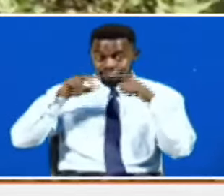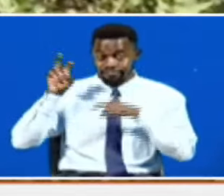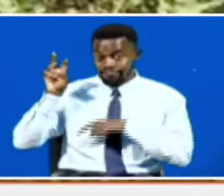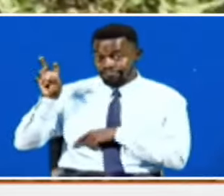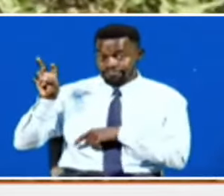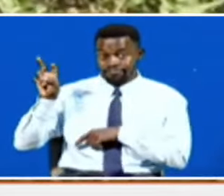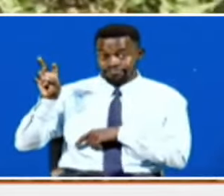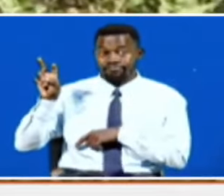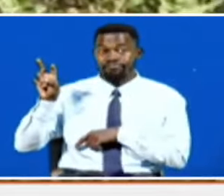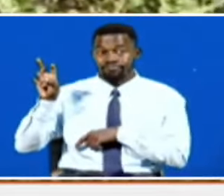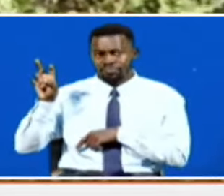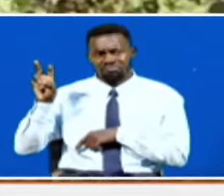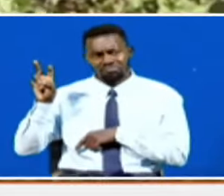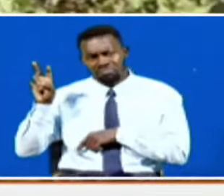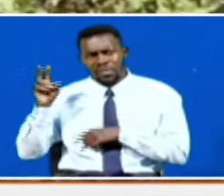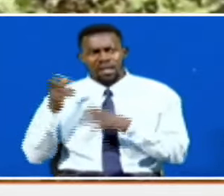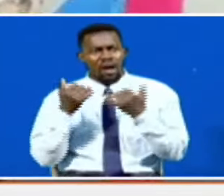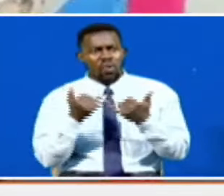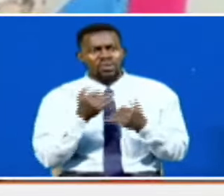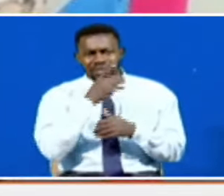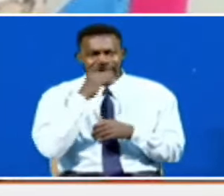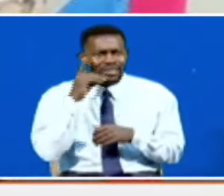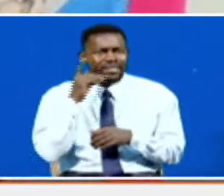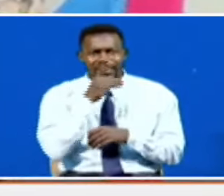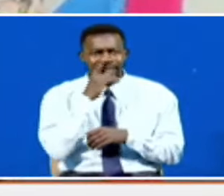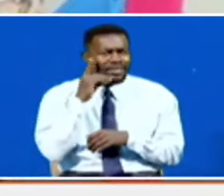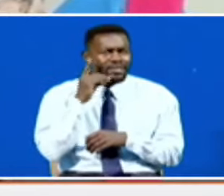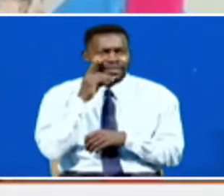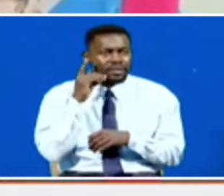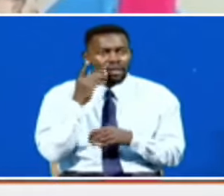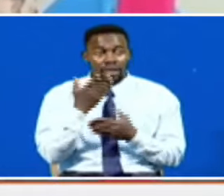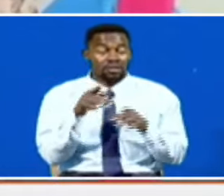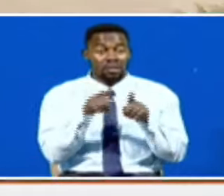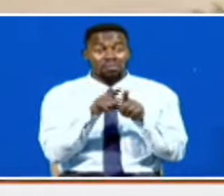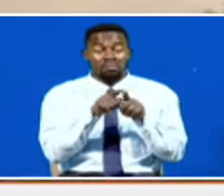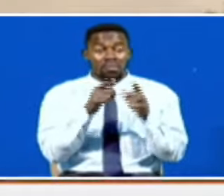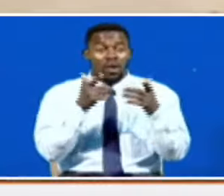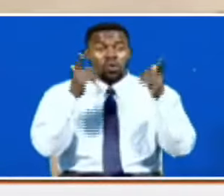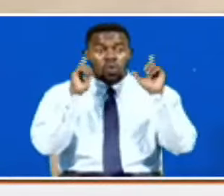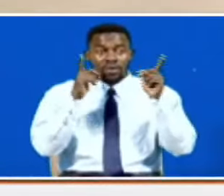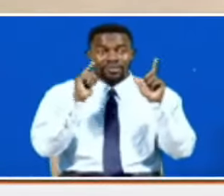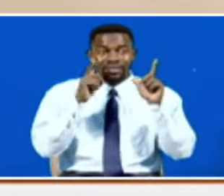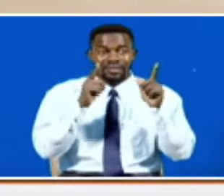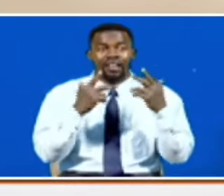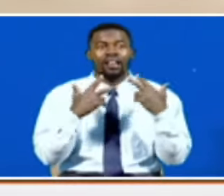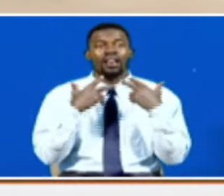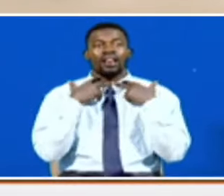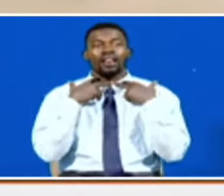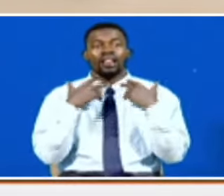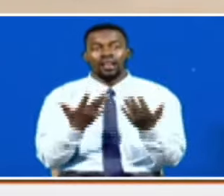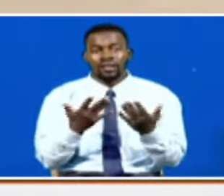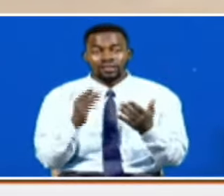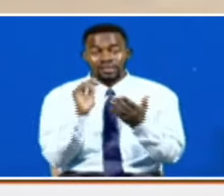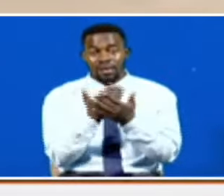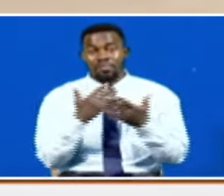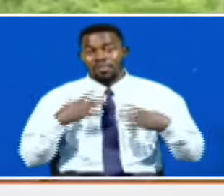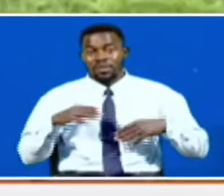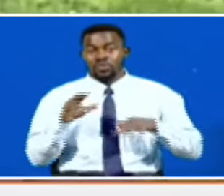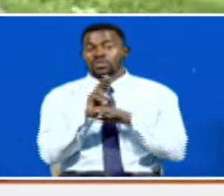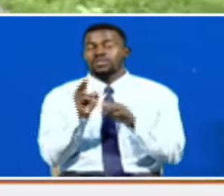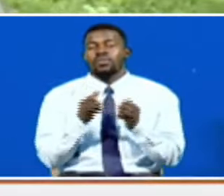sasa mkondo wa mambo ni ndoto mbaya kwao, huku magari yakikwama na kulazimika kutembea, wengine wakitumia